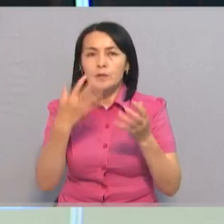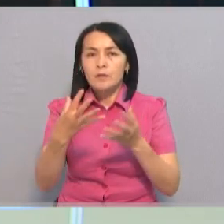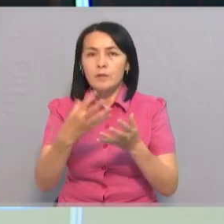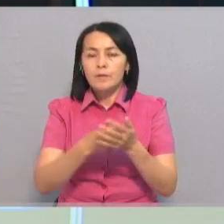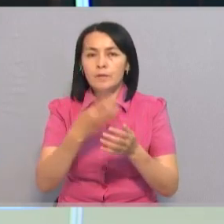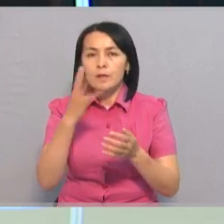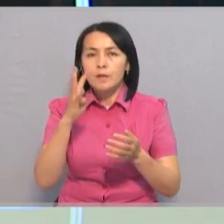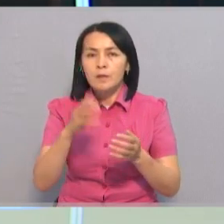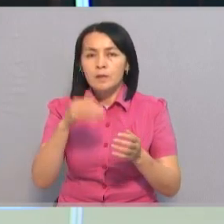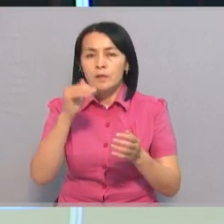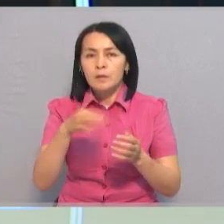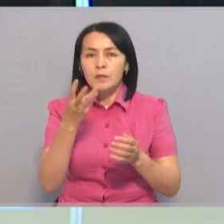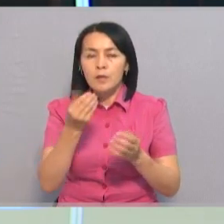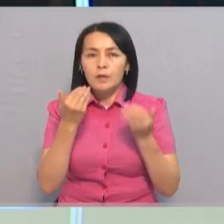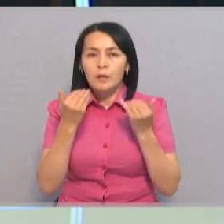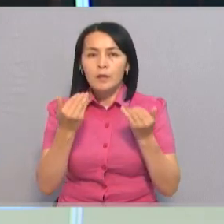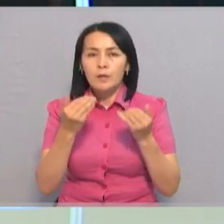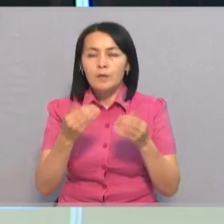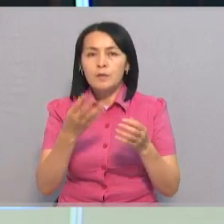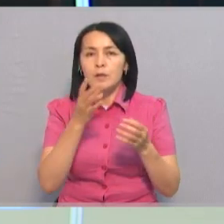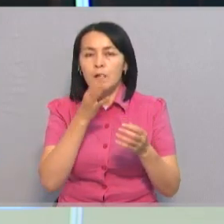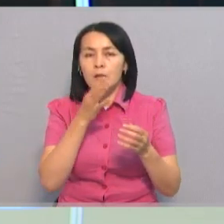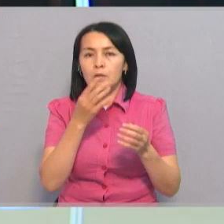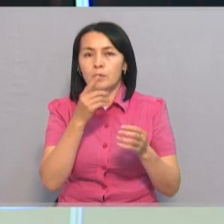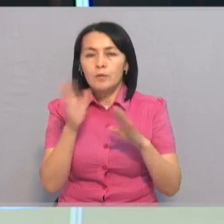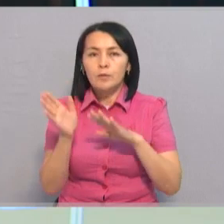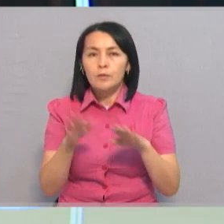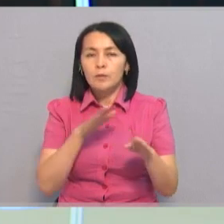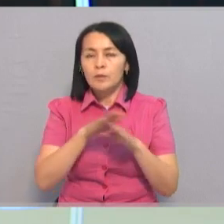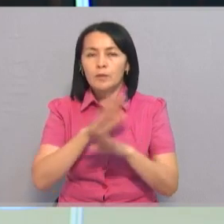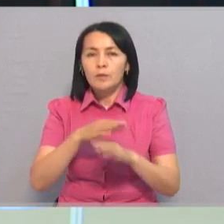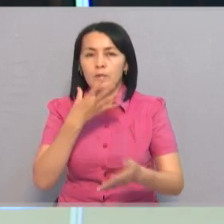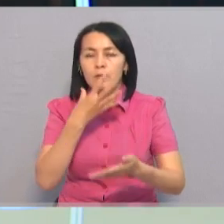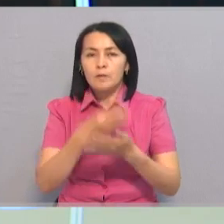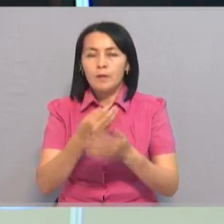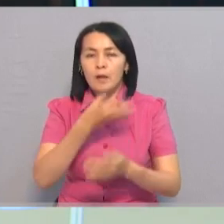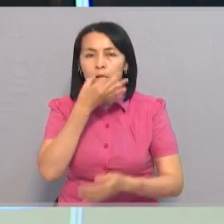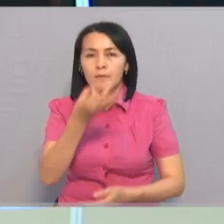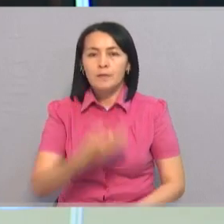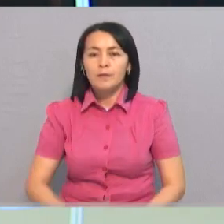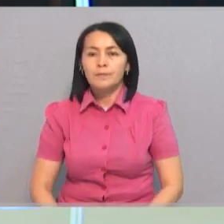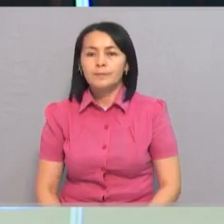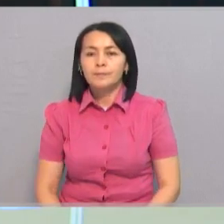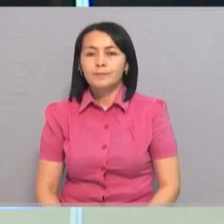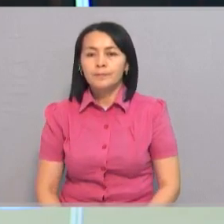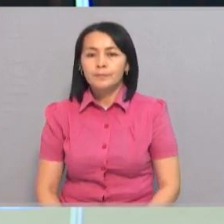них 400 тысяч тенге. Однако спустя некоторое время она не выполнила своего обещанного обещания.